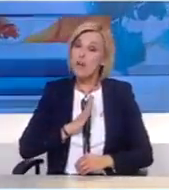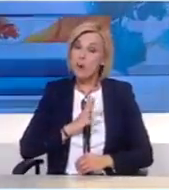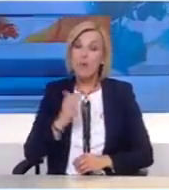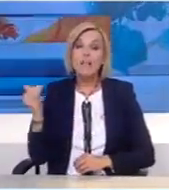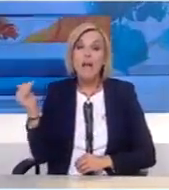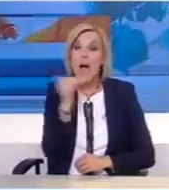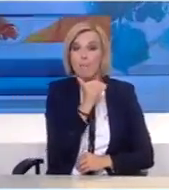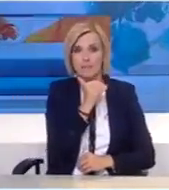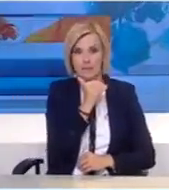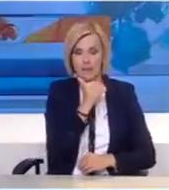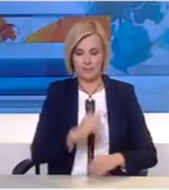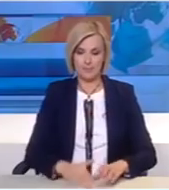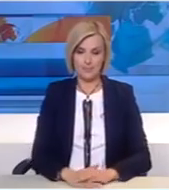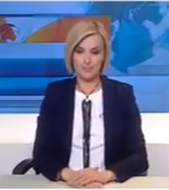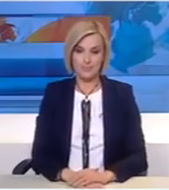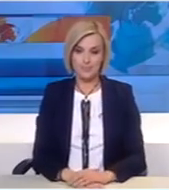αμεσότητα.